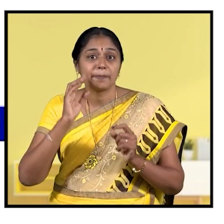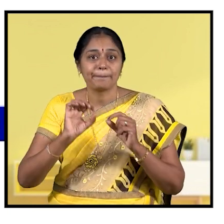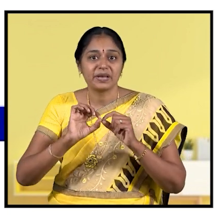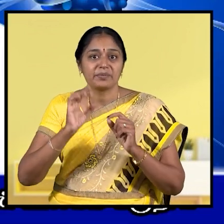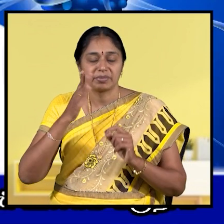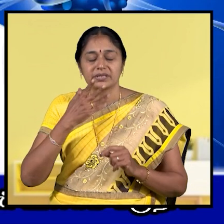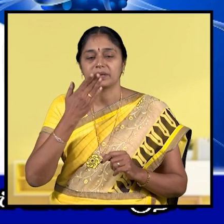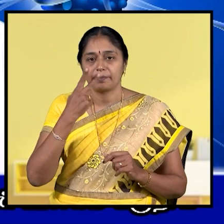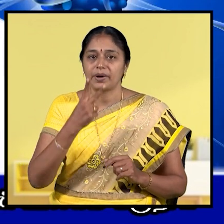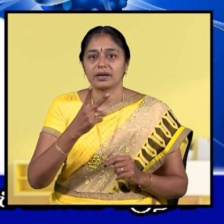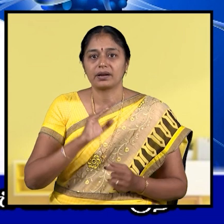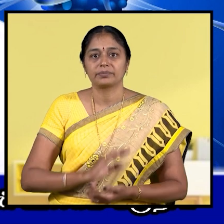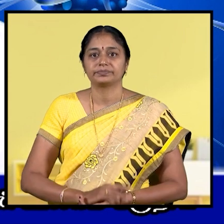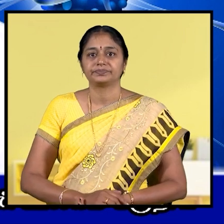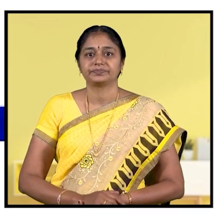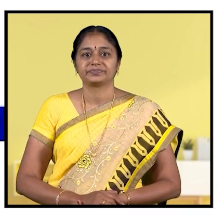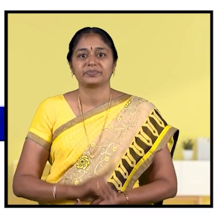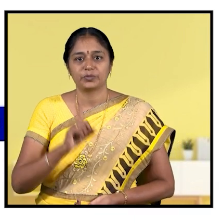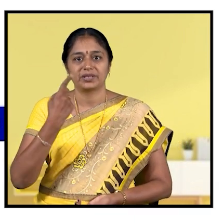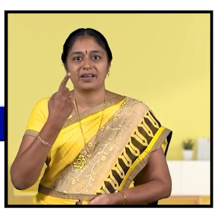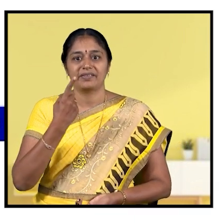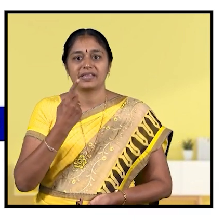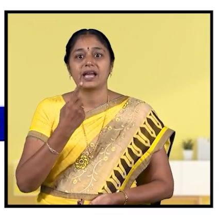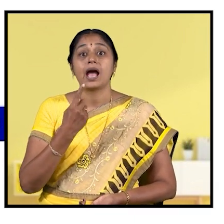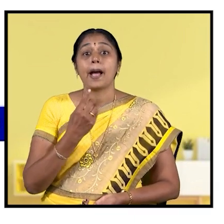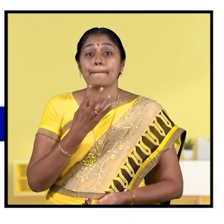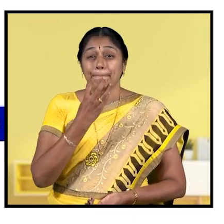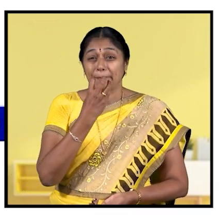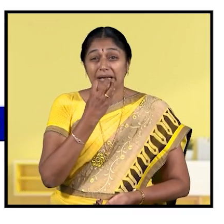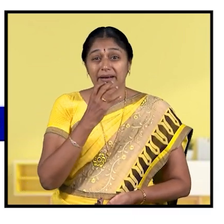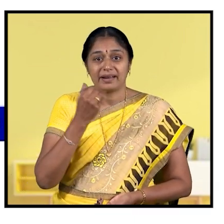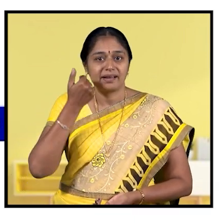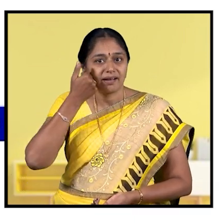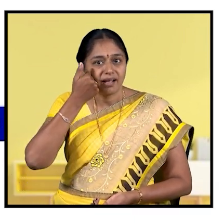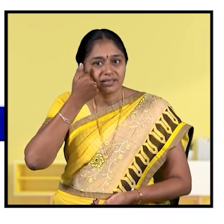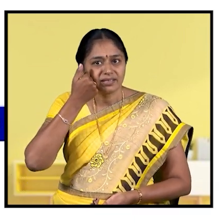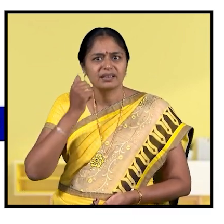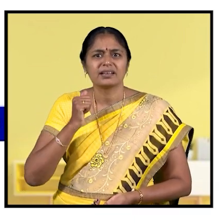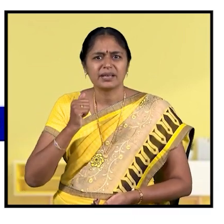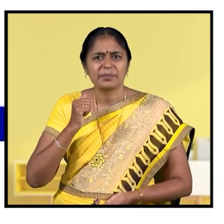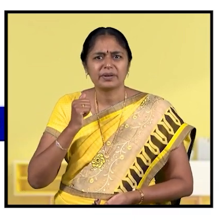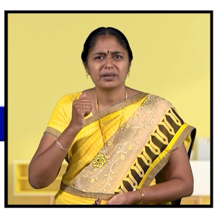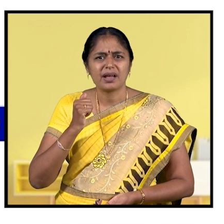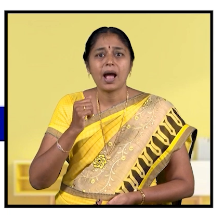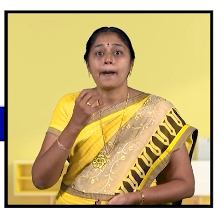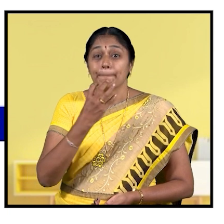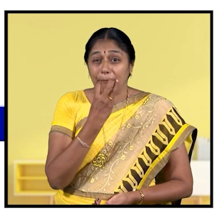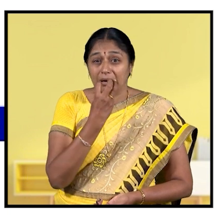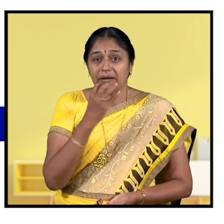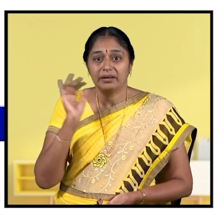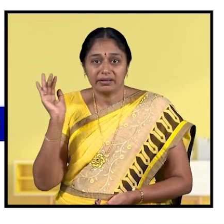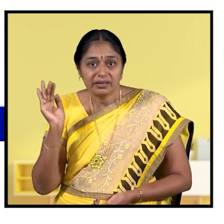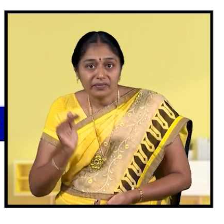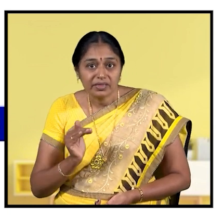இப்போ தெரிந்து கொள்ள போகிறோம். ஃபஸ்ட்டு வந்து பன்றி காய்ச்சல். பன்றி காய்ச்சல்னா என்ன அப்படின்னு பார்த்தீங்கன்னாக்க பன்றிகள் வந்து உருவானதால் இந்த காய்ச்சல் ஒரு பன்றி காய்ச்சல் என்று